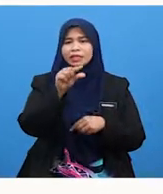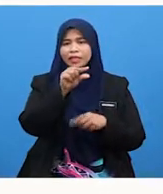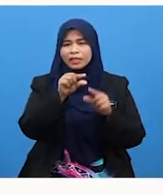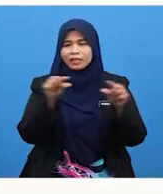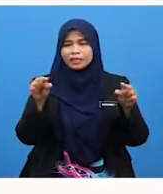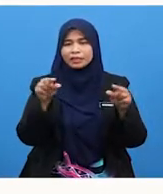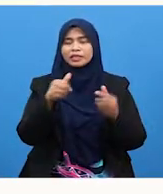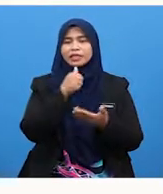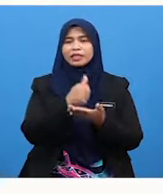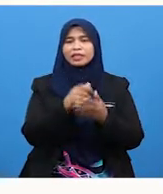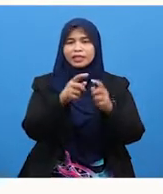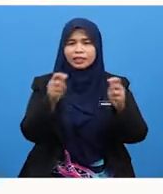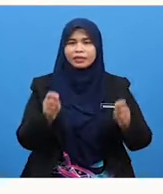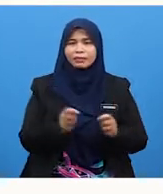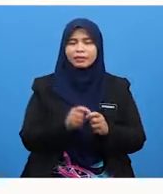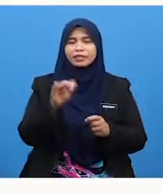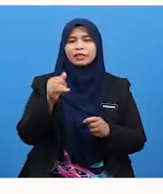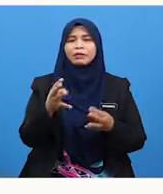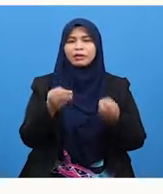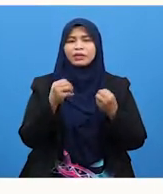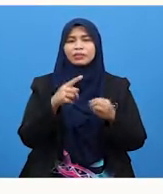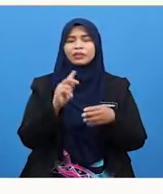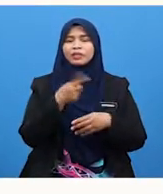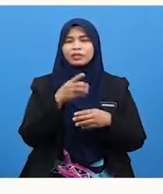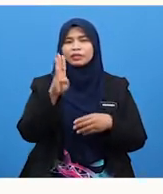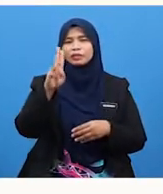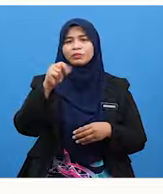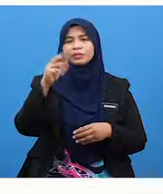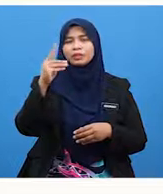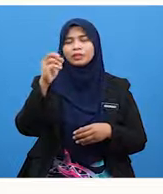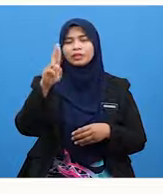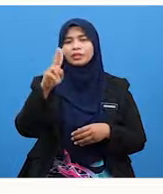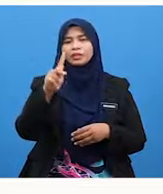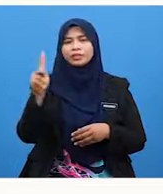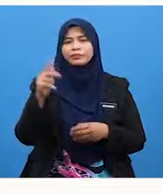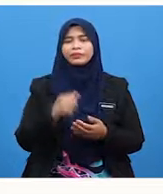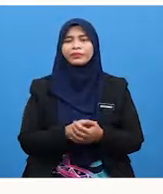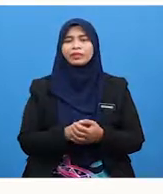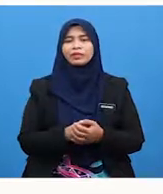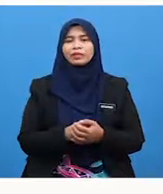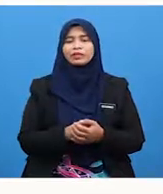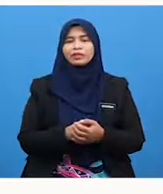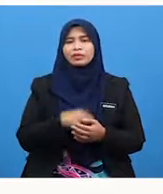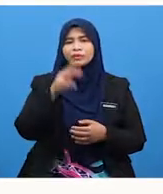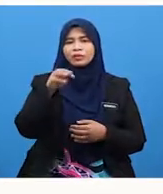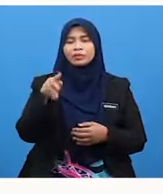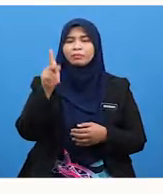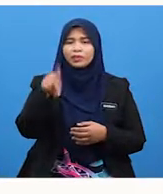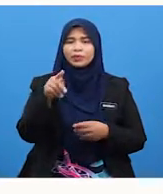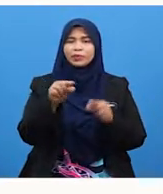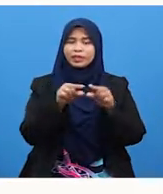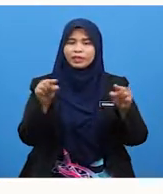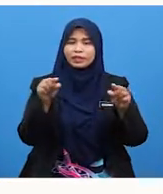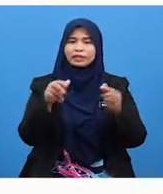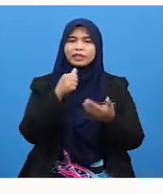nilai tempat yang hendak dibundarkan. Maka murid-murid perlu gariskan